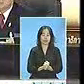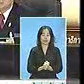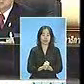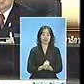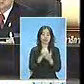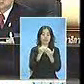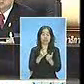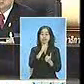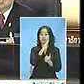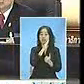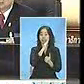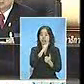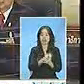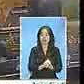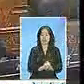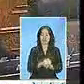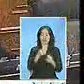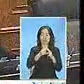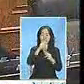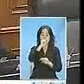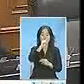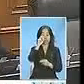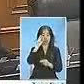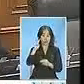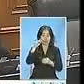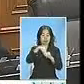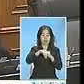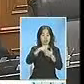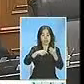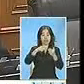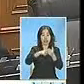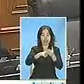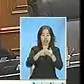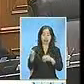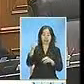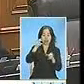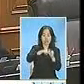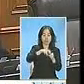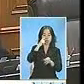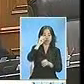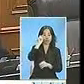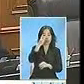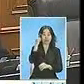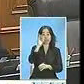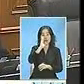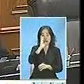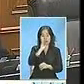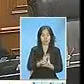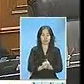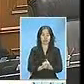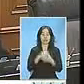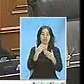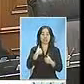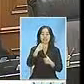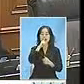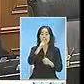ถ้าเราบอกว่าสว.เลือกตั้งไม่ให้เข้ามาเป็นอีกผมถามนี่เถอะครับแล้วทำไมส